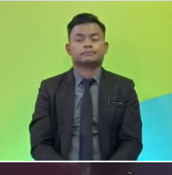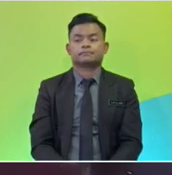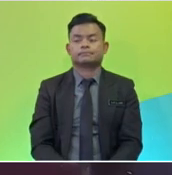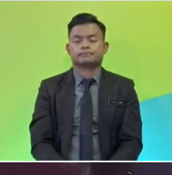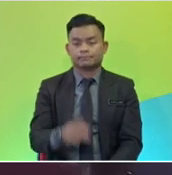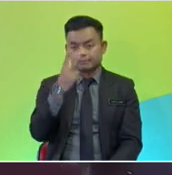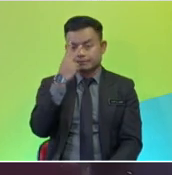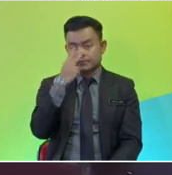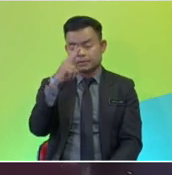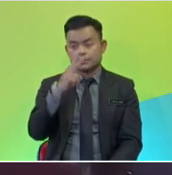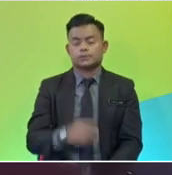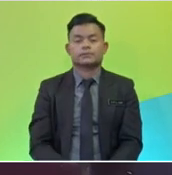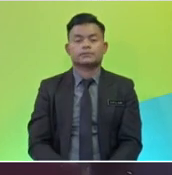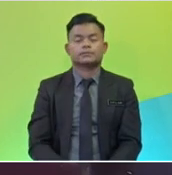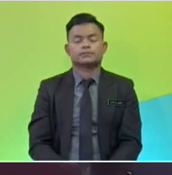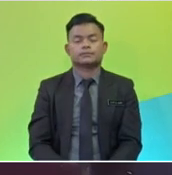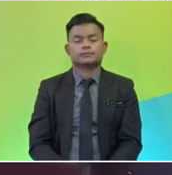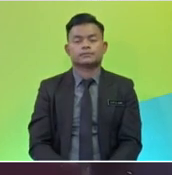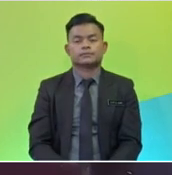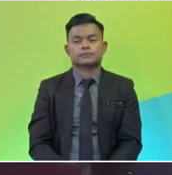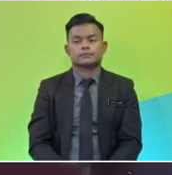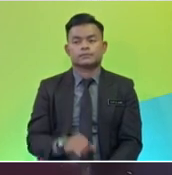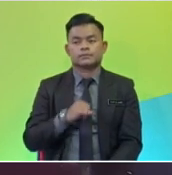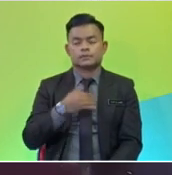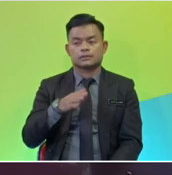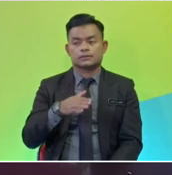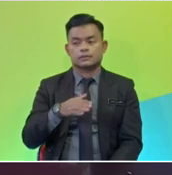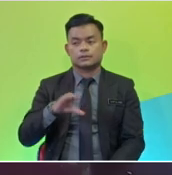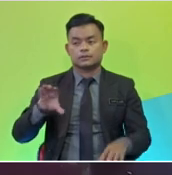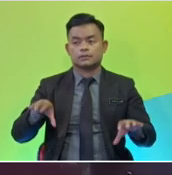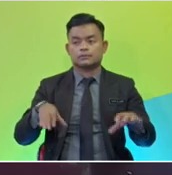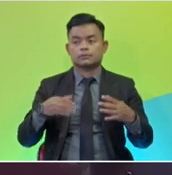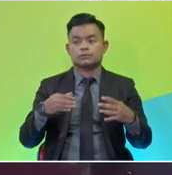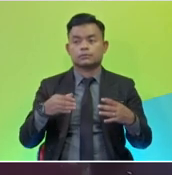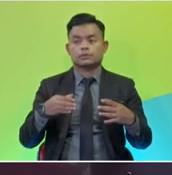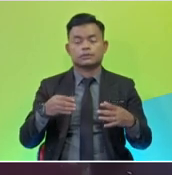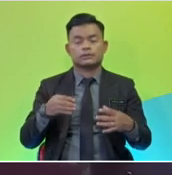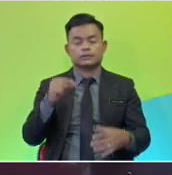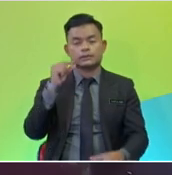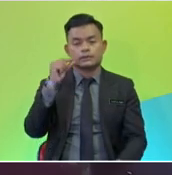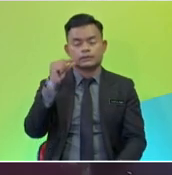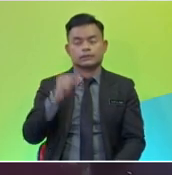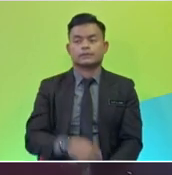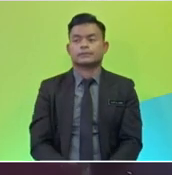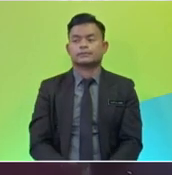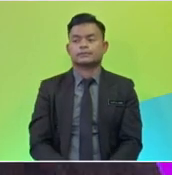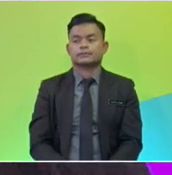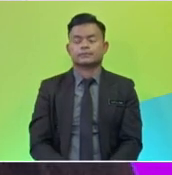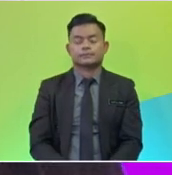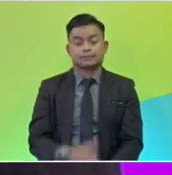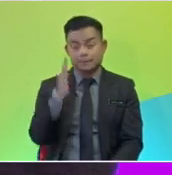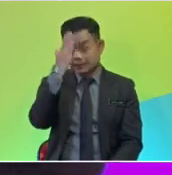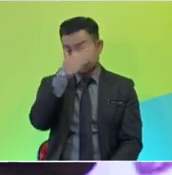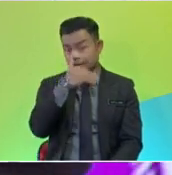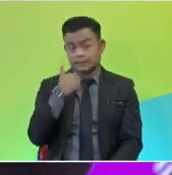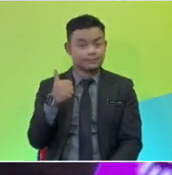tak ini adalah saya pun dah buat Saya tunjuk sikit inilah rupanya ha cantik tak adik-adik di rumah